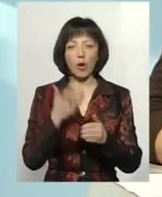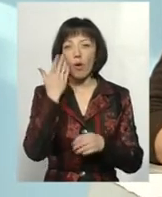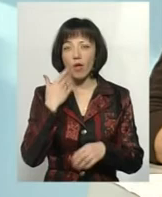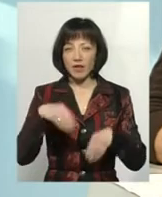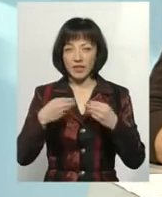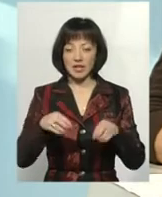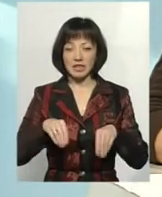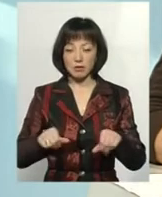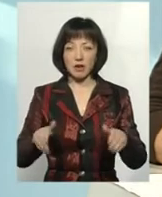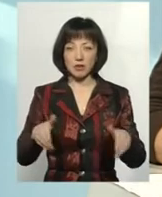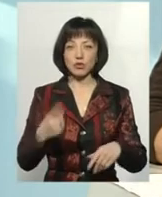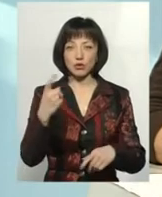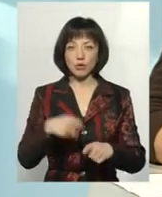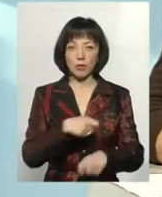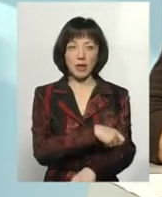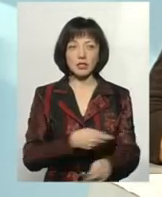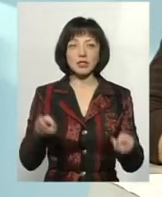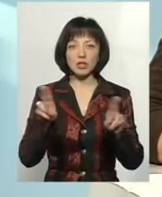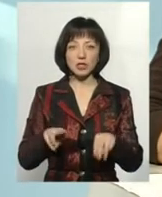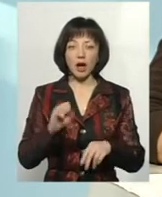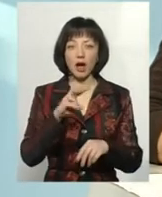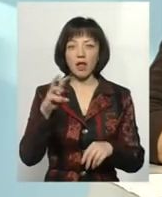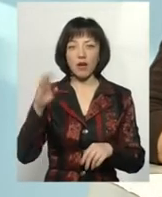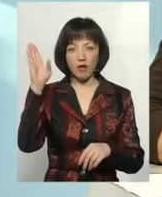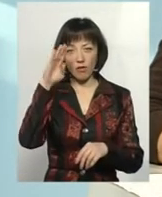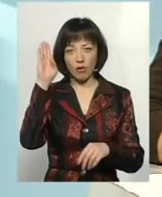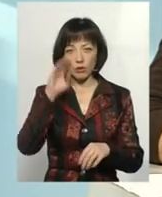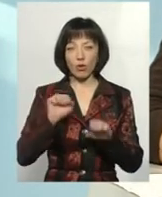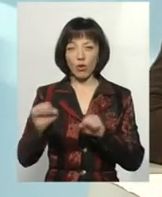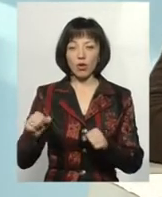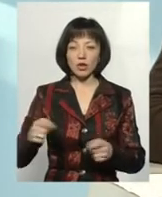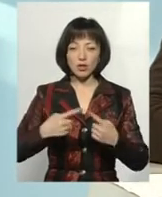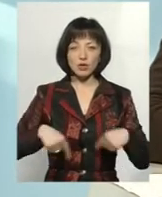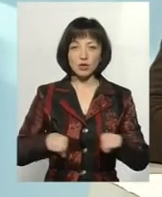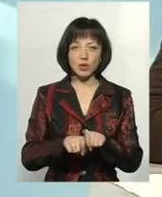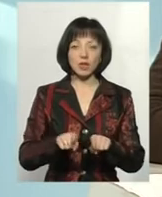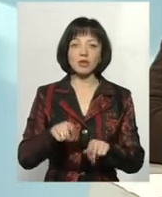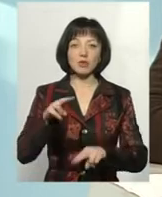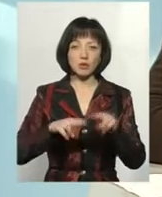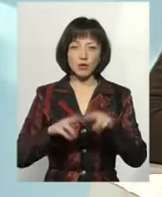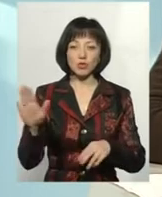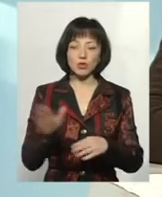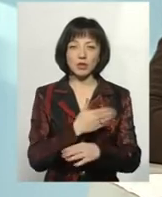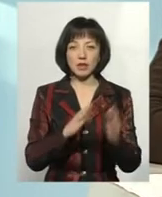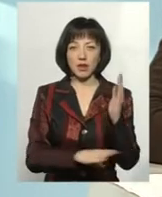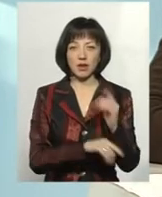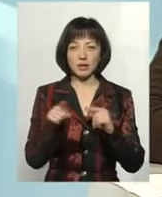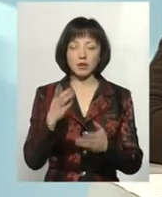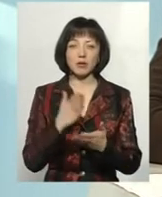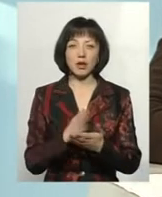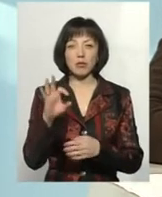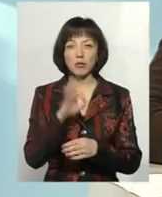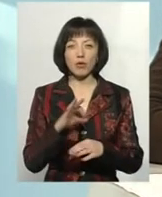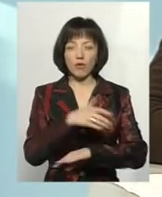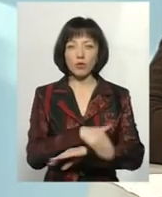земельних ділянок виділені, 100 метрів залишили, але водохоронна зона забудовується. І тому зносяться ті зелені насадження, які там є. Що